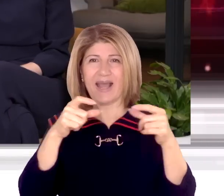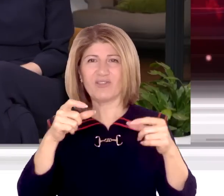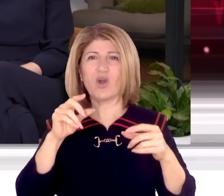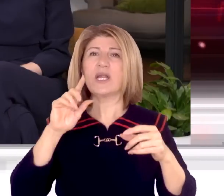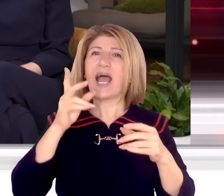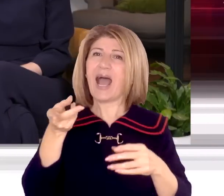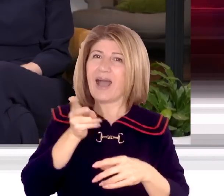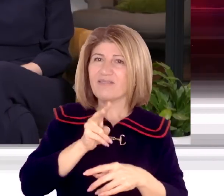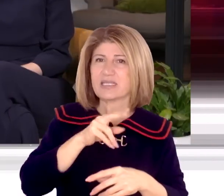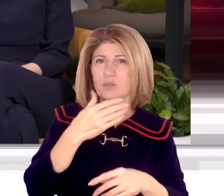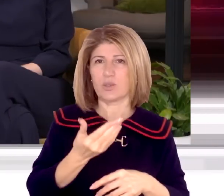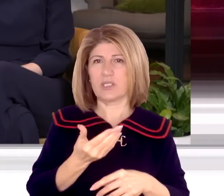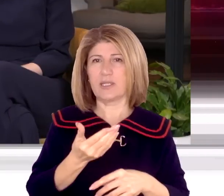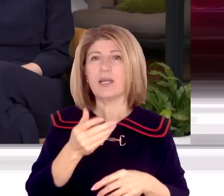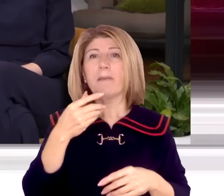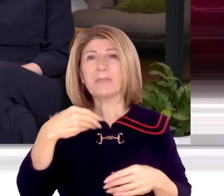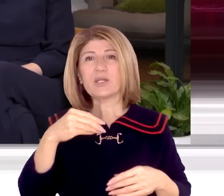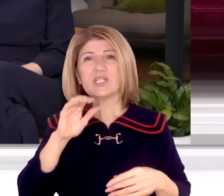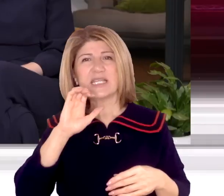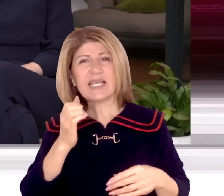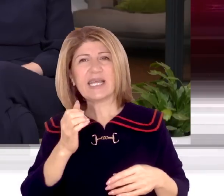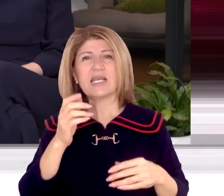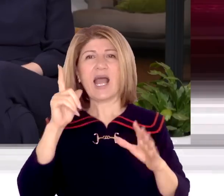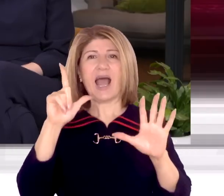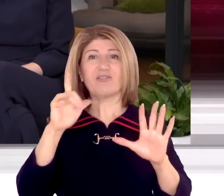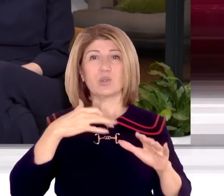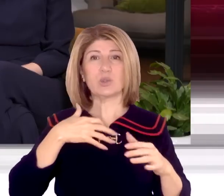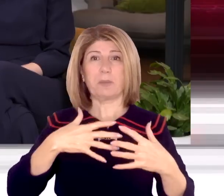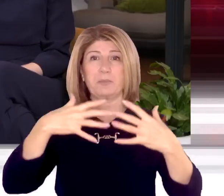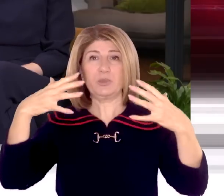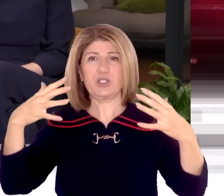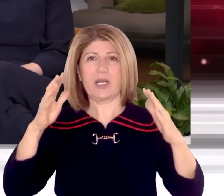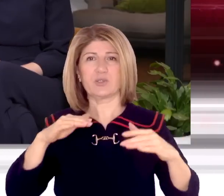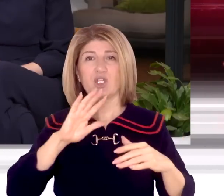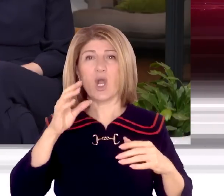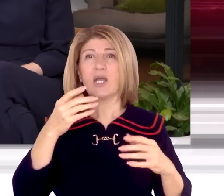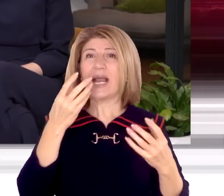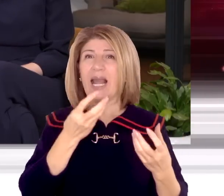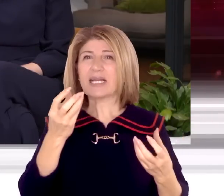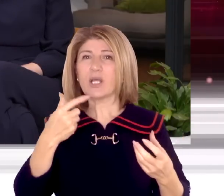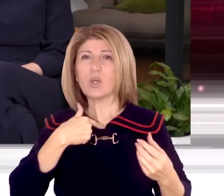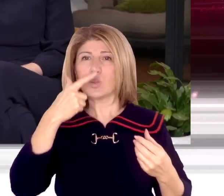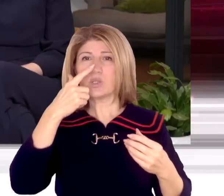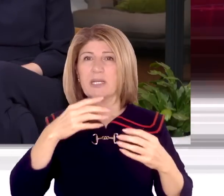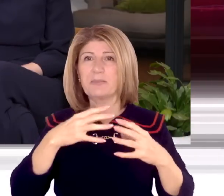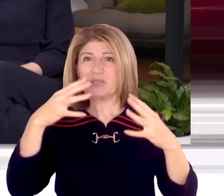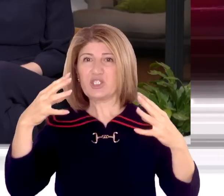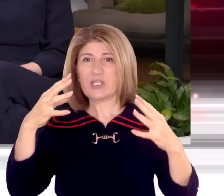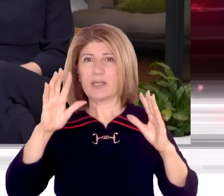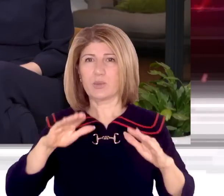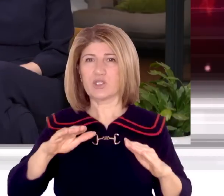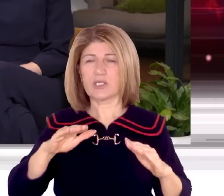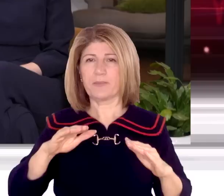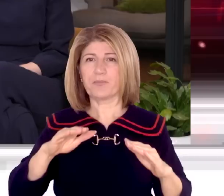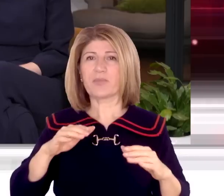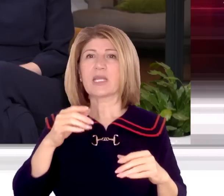هر 1-2 ساعت باید نوار بهداشتی، پد یا تامپونتون رو عوض کنید. پریودی که بیشتر از 7 روز طول بکشه یا